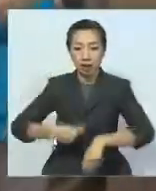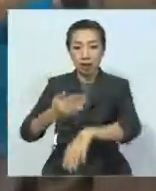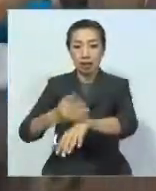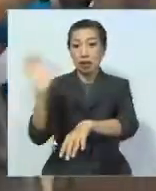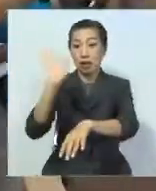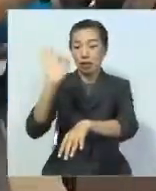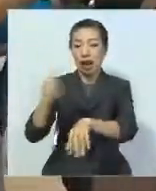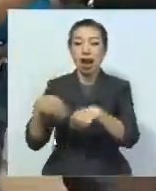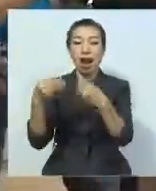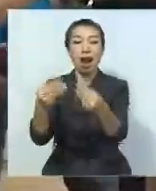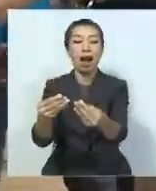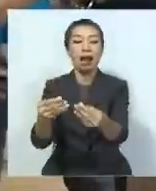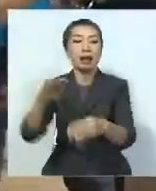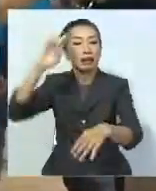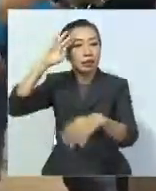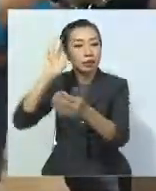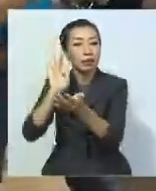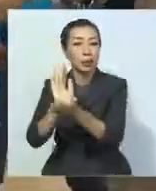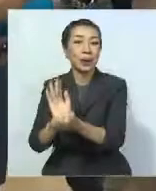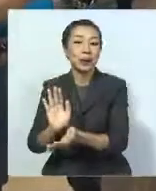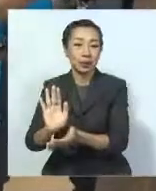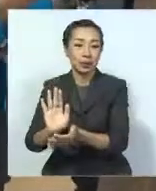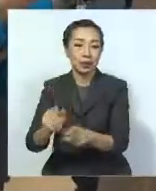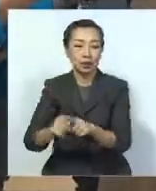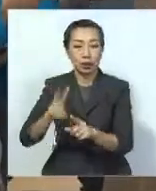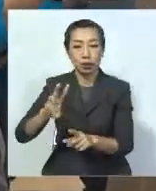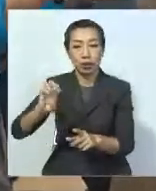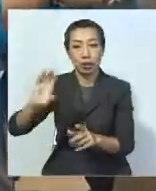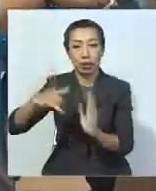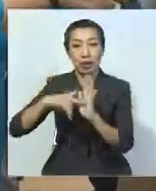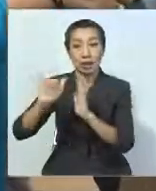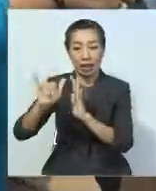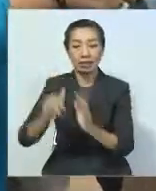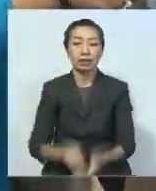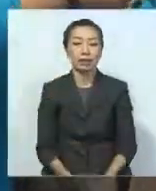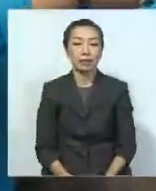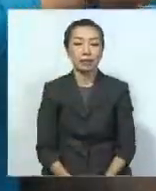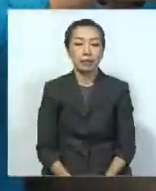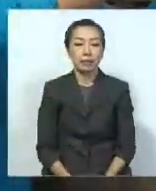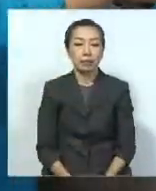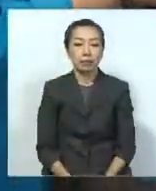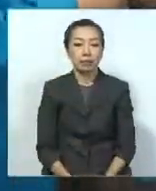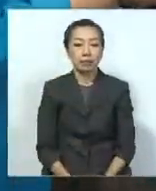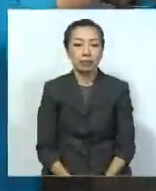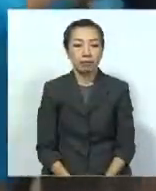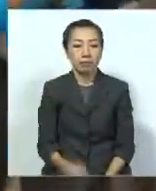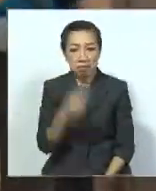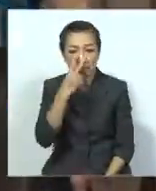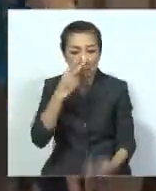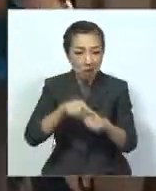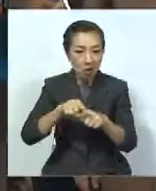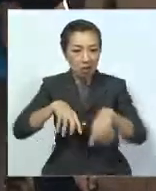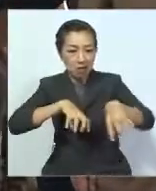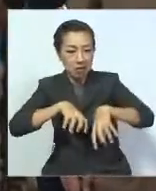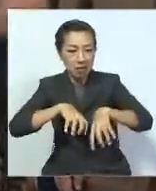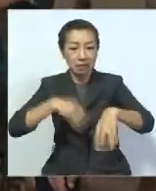คเก็ตสีฟ้าสัญลักษณ์ของพรรคให้กับทางพลตำรวจตรีวิชัยสังประภัยด้วยนะคะท่ามกลางบรรยากาศการ